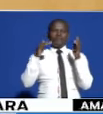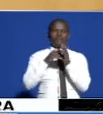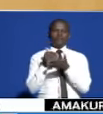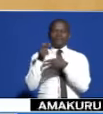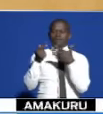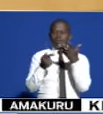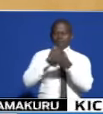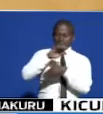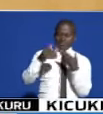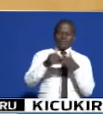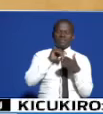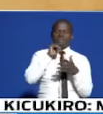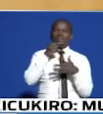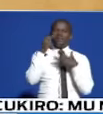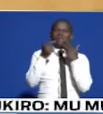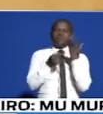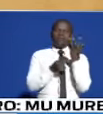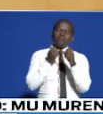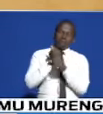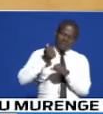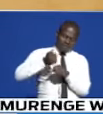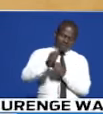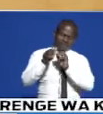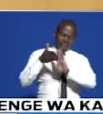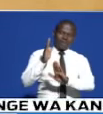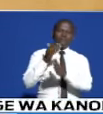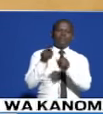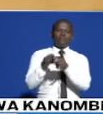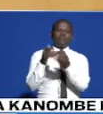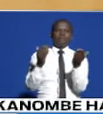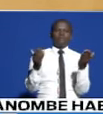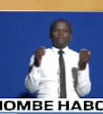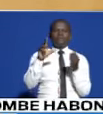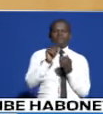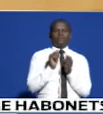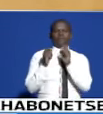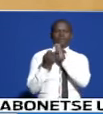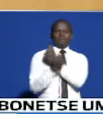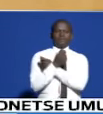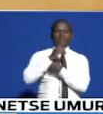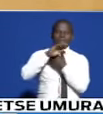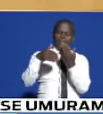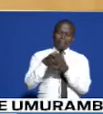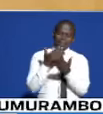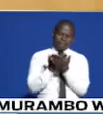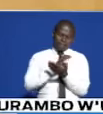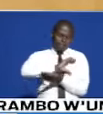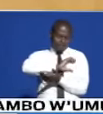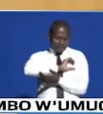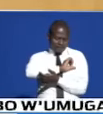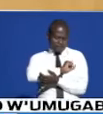ibyo ntabwo ari ibintu bihita byikora ako kanya. Impinduka zose zisaba